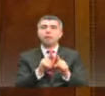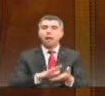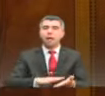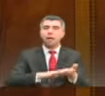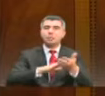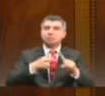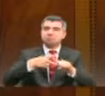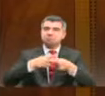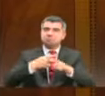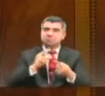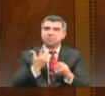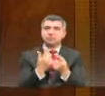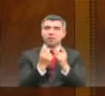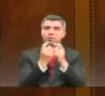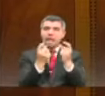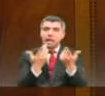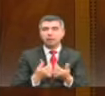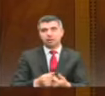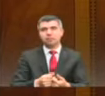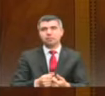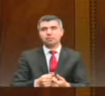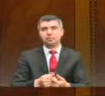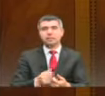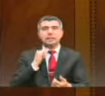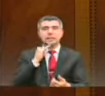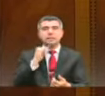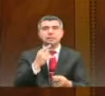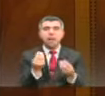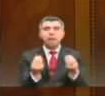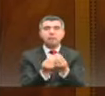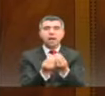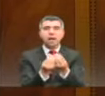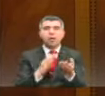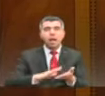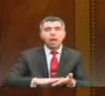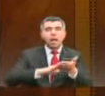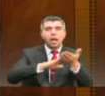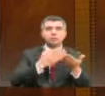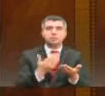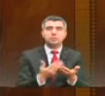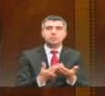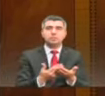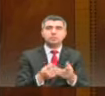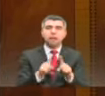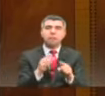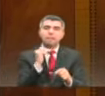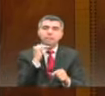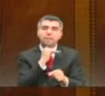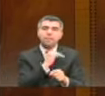الصناعي والمقاولة، بمواصلة تفعيل ودعم مخطط التسريع